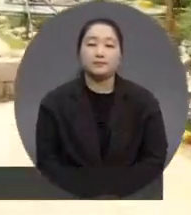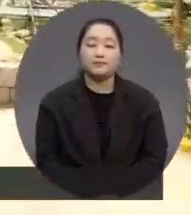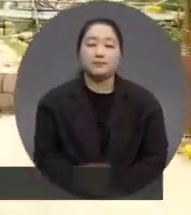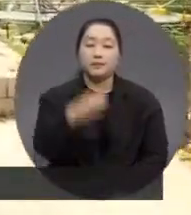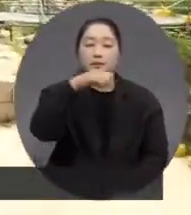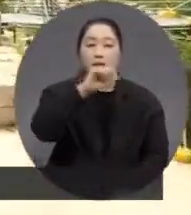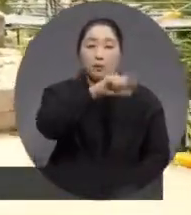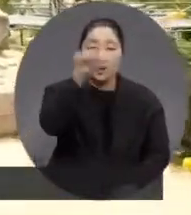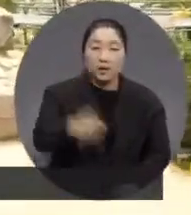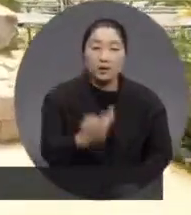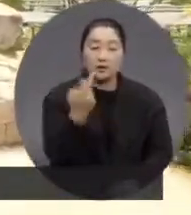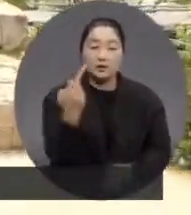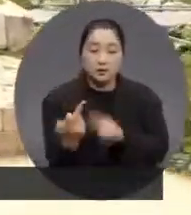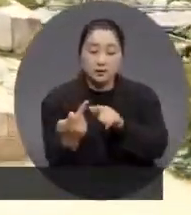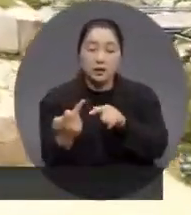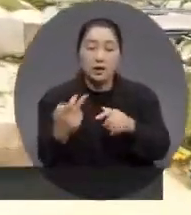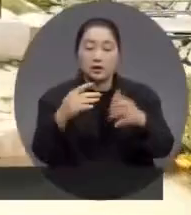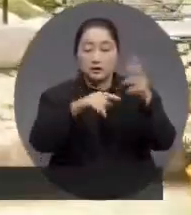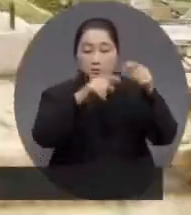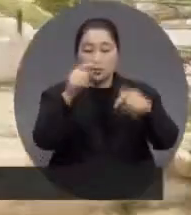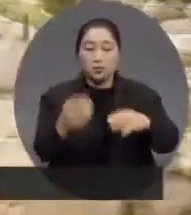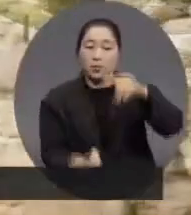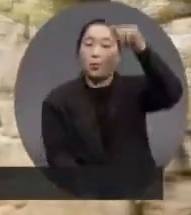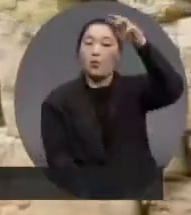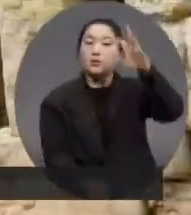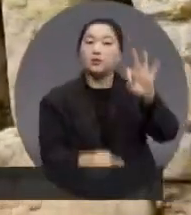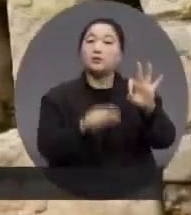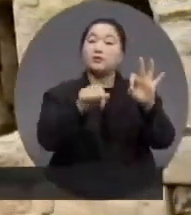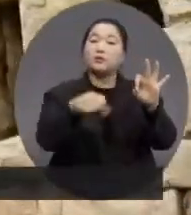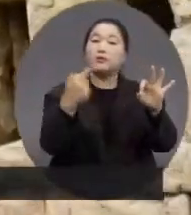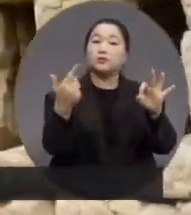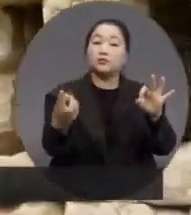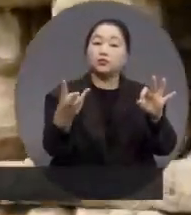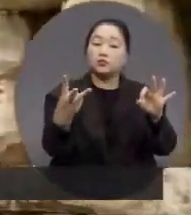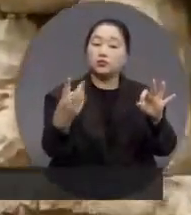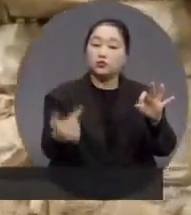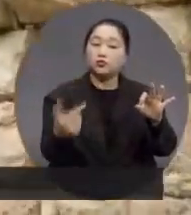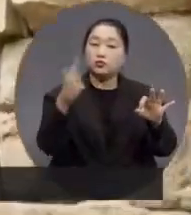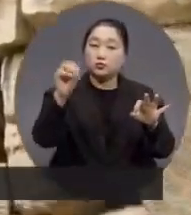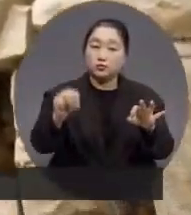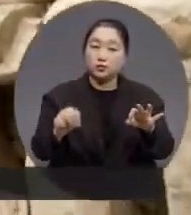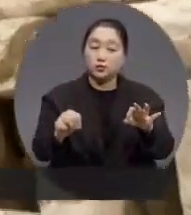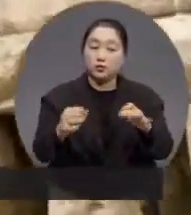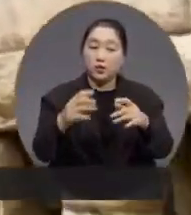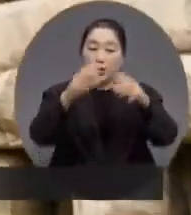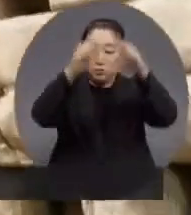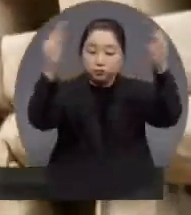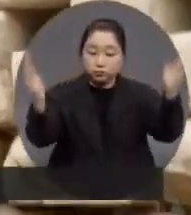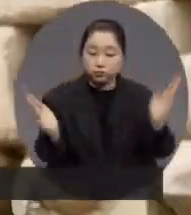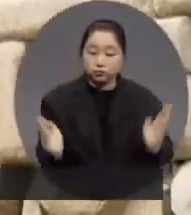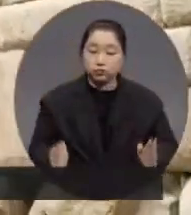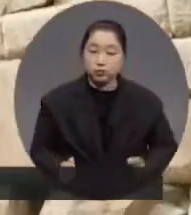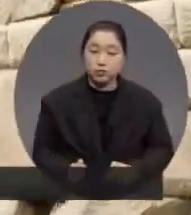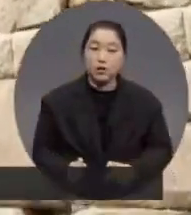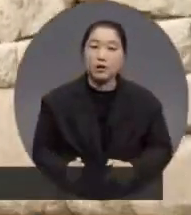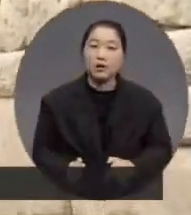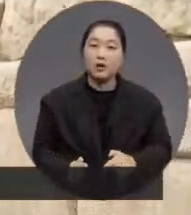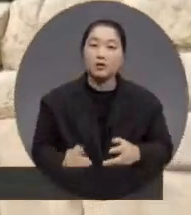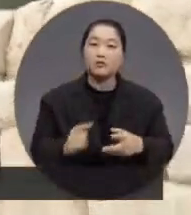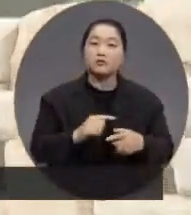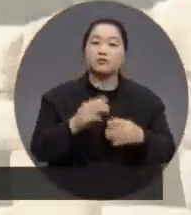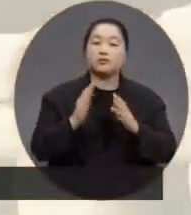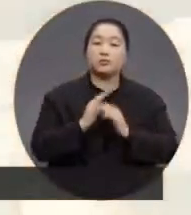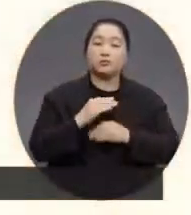월악산 푸른 하늘 아래 높이 10.6m의 석굴. 원기둥처럼 단순하게 처리된 몸통과 가슴 앞에 모은 두